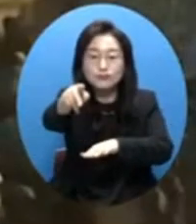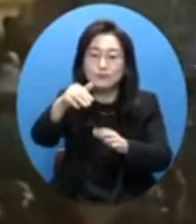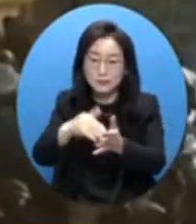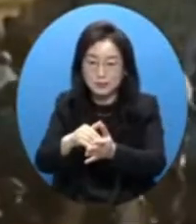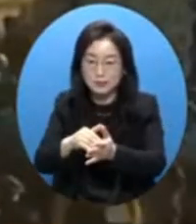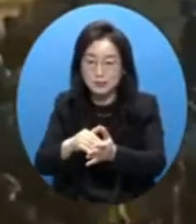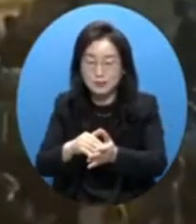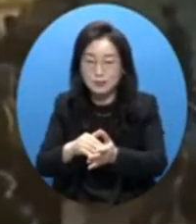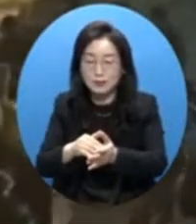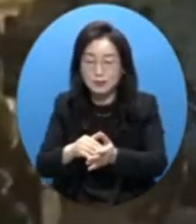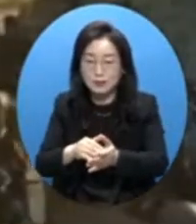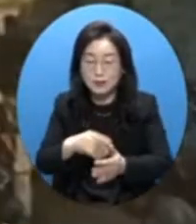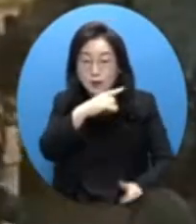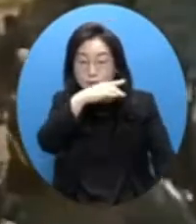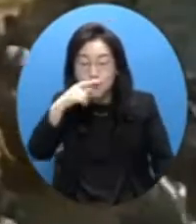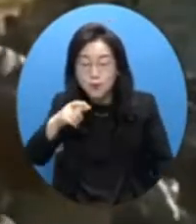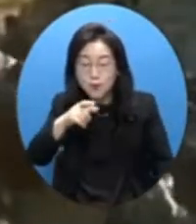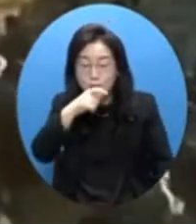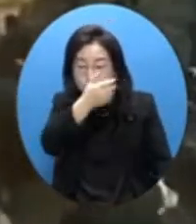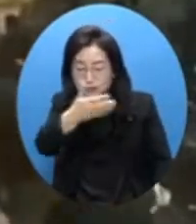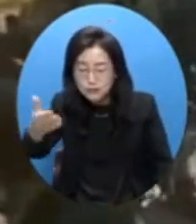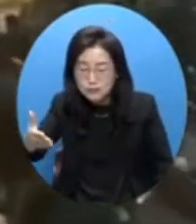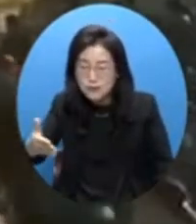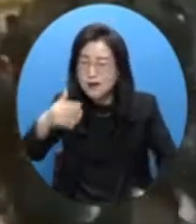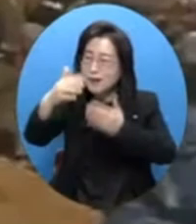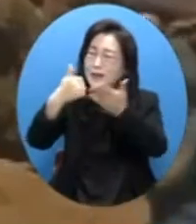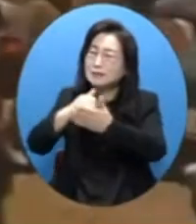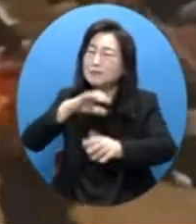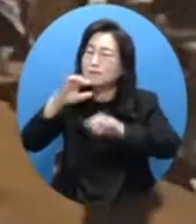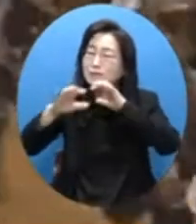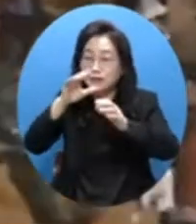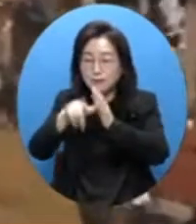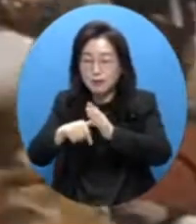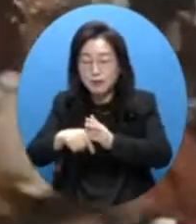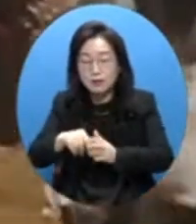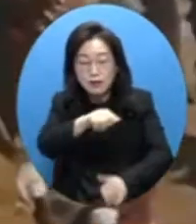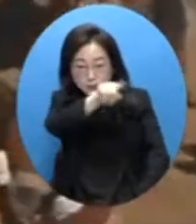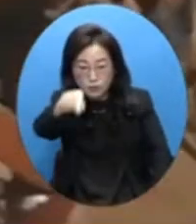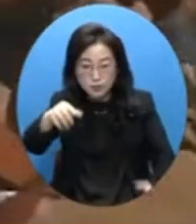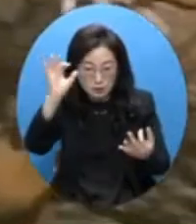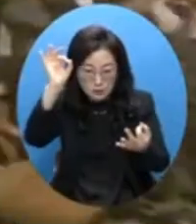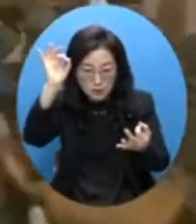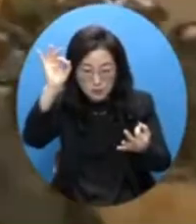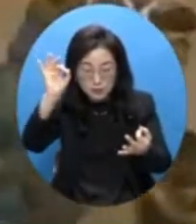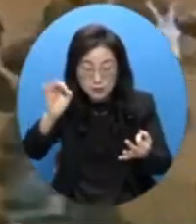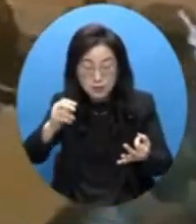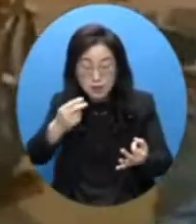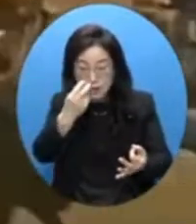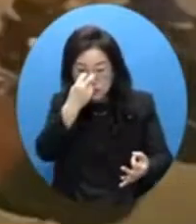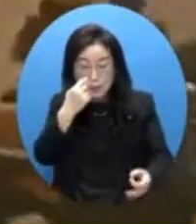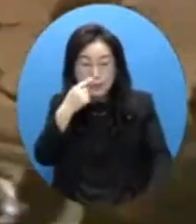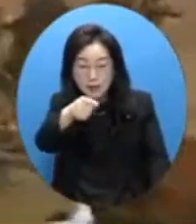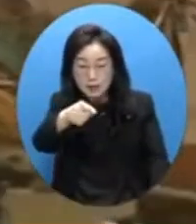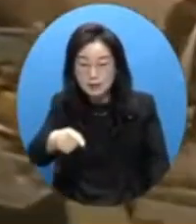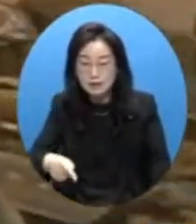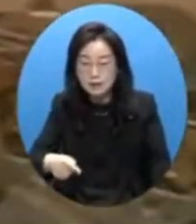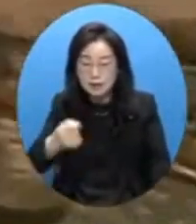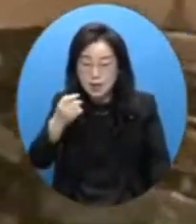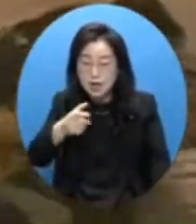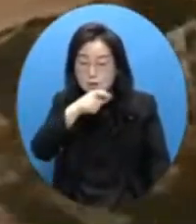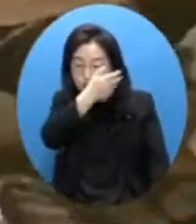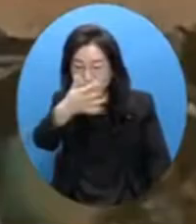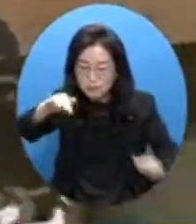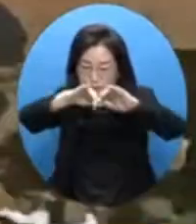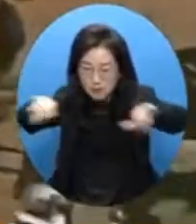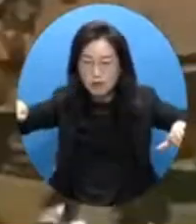홍이 앞에서 하나님 앞에 하나님께서 가만히 있어서 내가 너에게 하는 것을 지켜봐라 그리고 홍해를 가르신